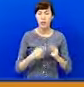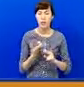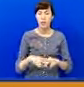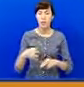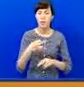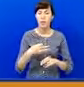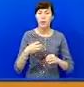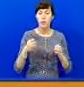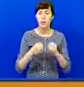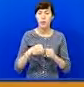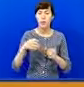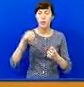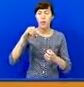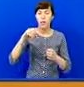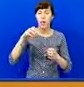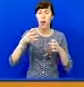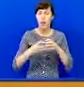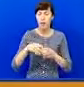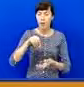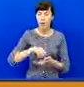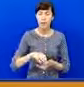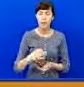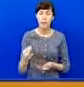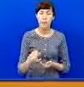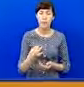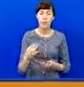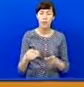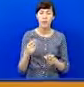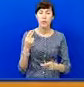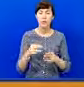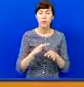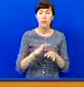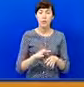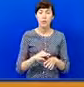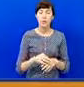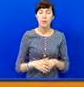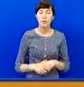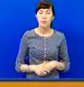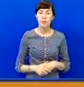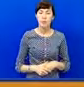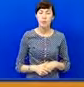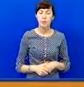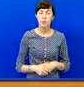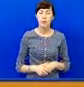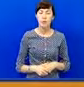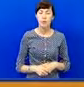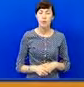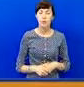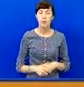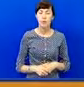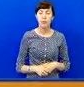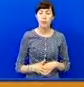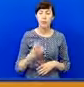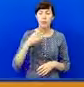көлемінен 10-ға жуық команда қатысты. Өте тартысты өтіп жатыр, өте өз деңгейінде. Осы турнирге осы оңтүстік Қазақстан